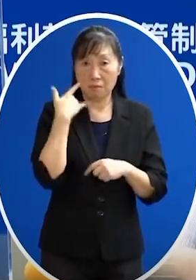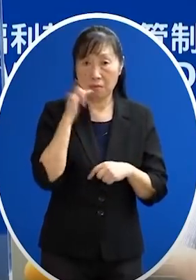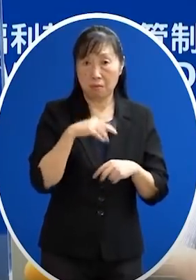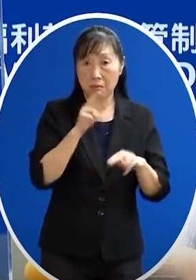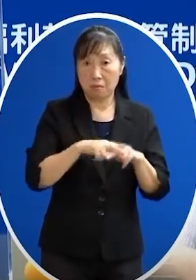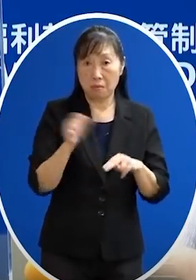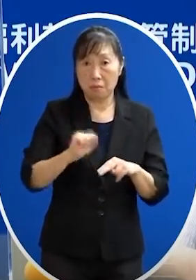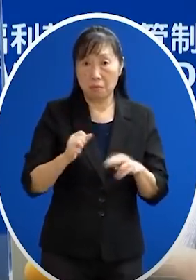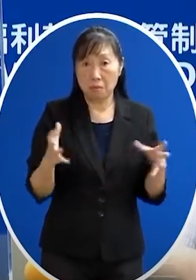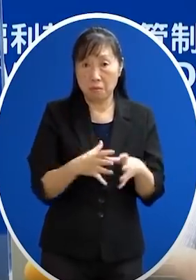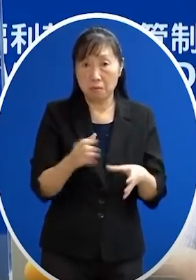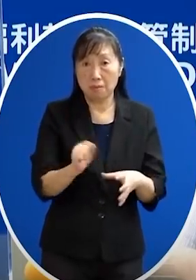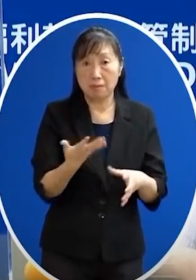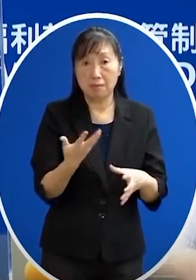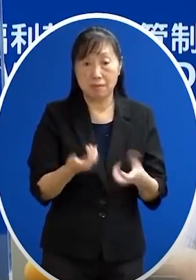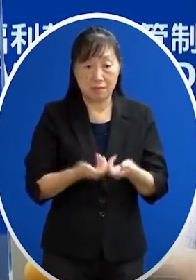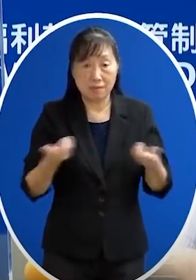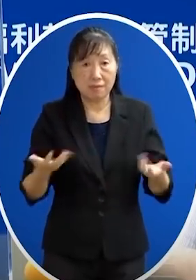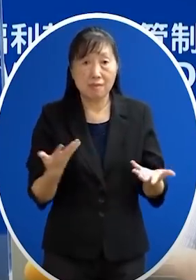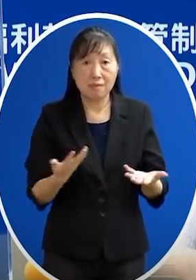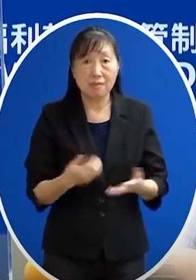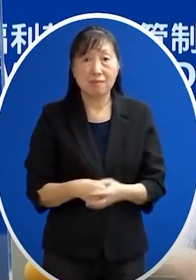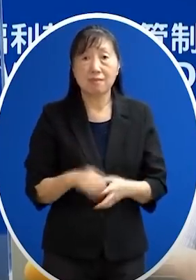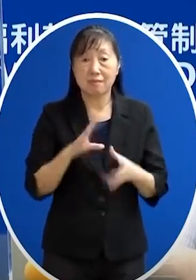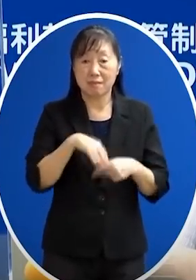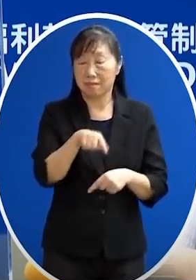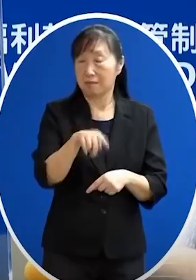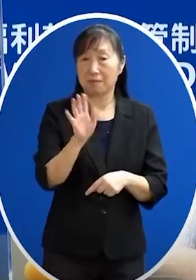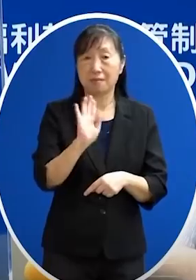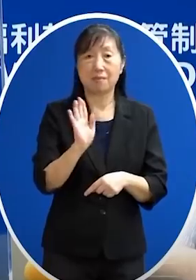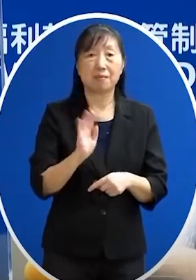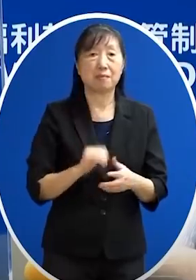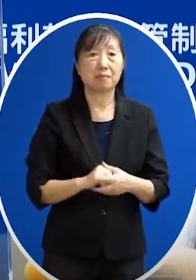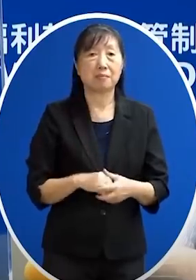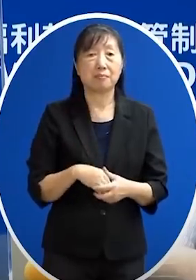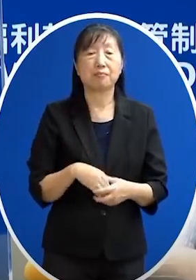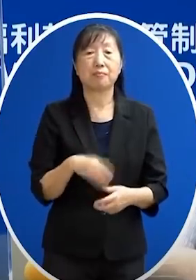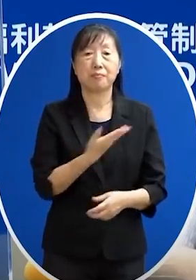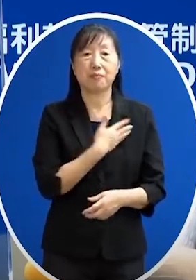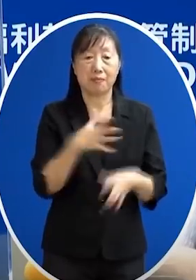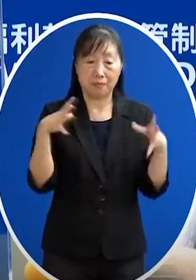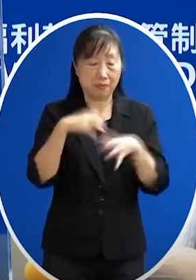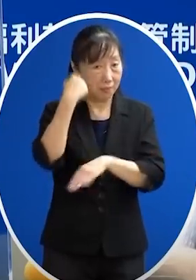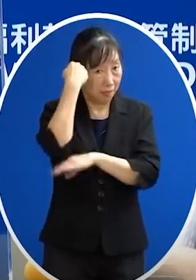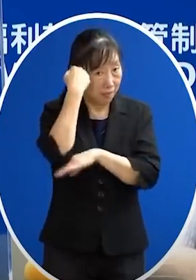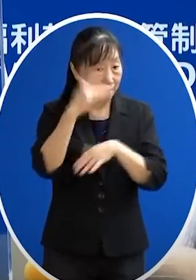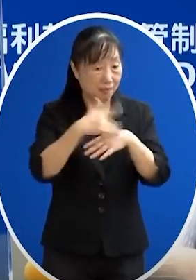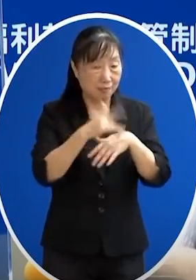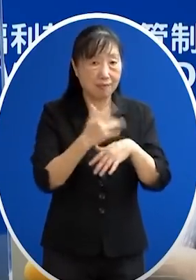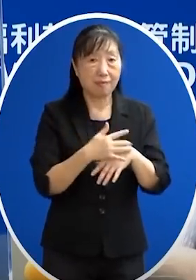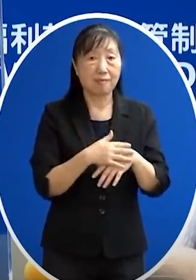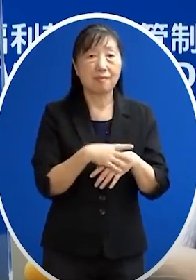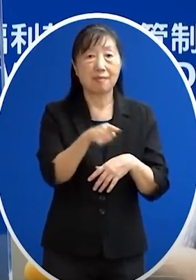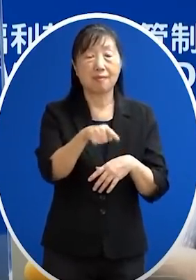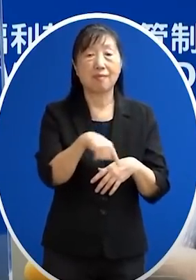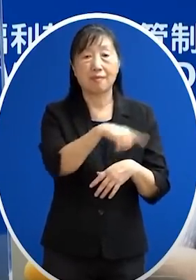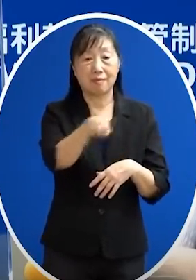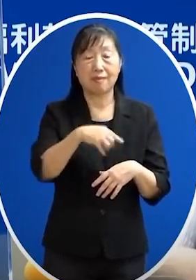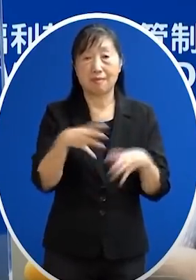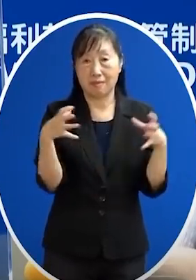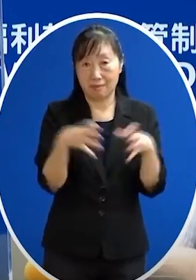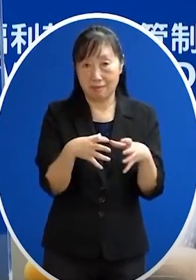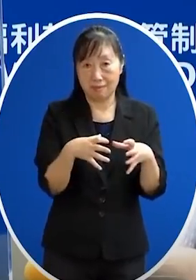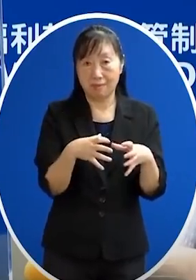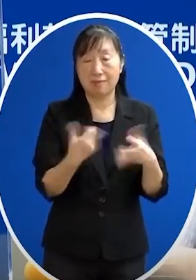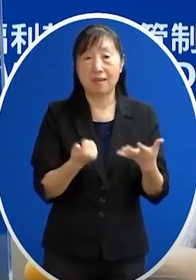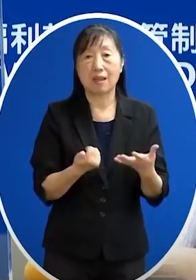坐。我们最主要还是基本上原则还是说能够让同住的亲友，那尤其需要是喂食的能